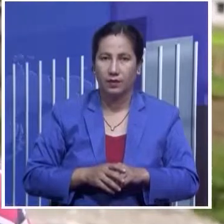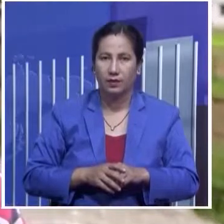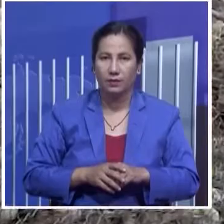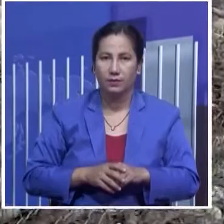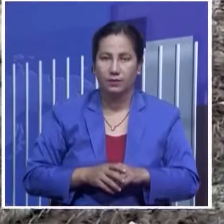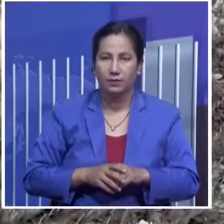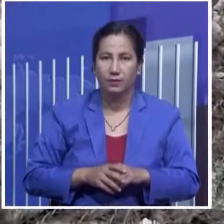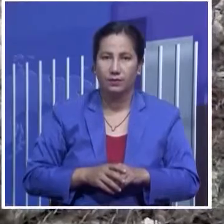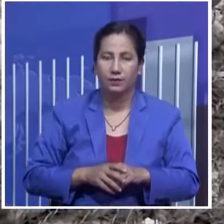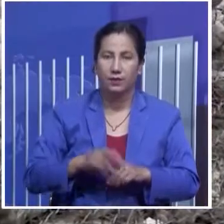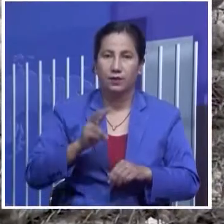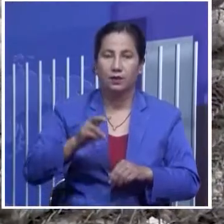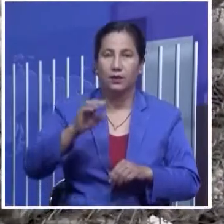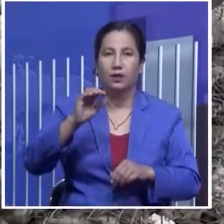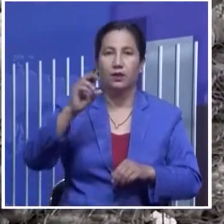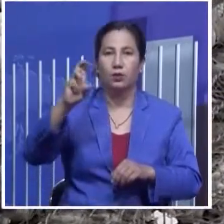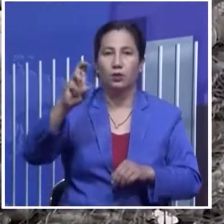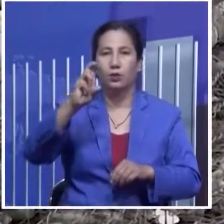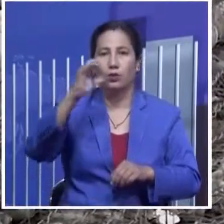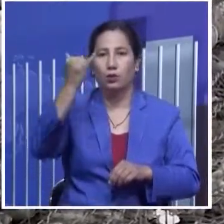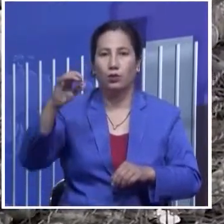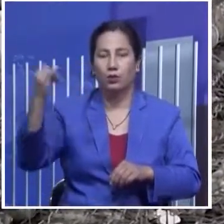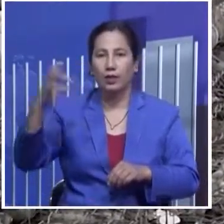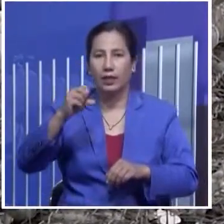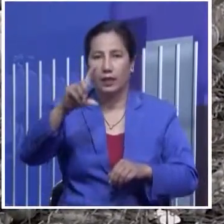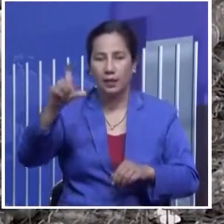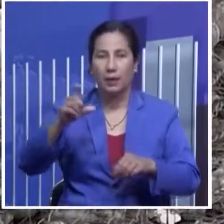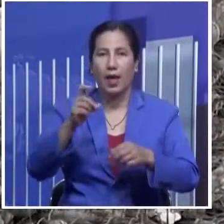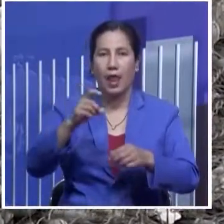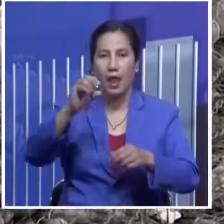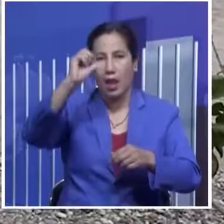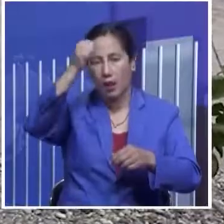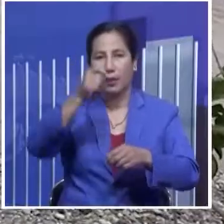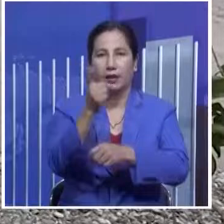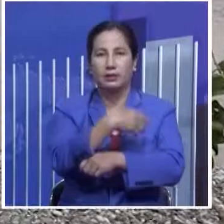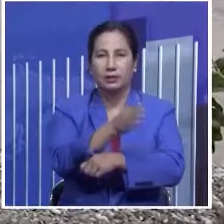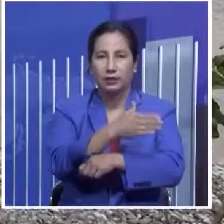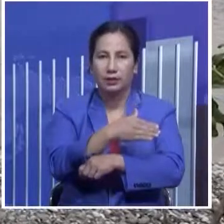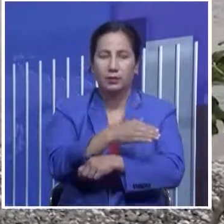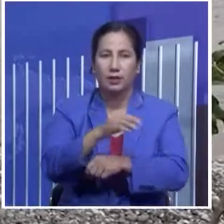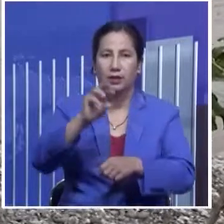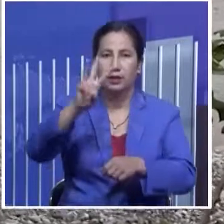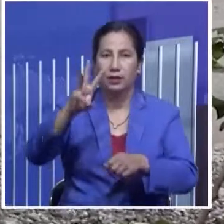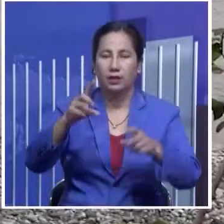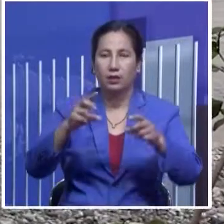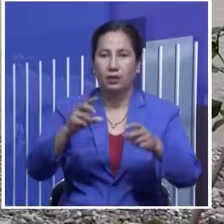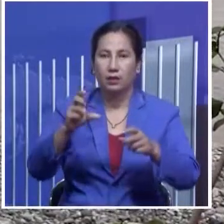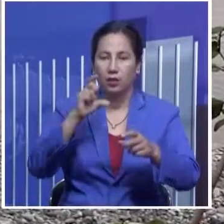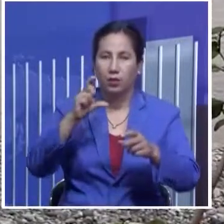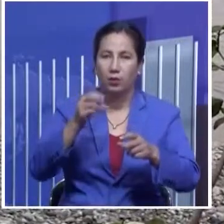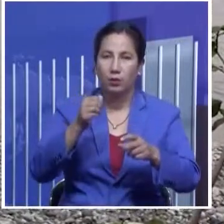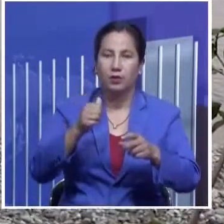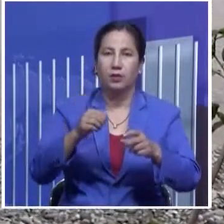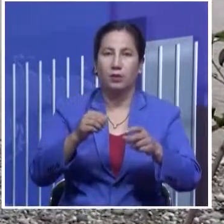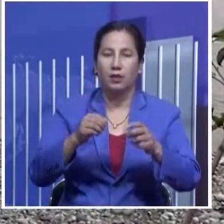चल्छ। फेरि उसो त दोधारा चाँदनी एक स्थित नेपाल भारत सीमा स्तम्भ नजिक 0.3 करोडको लागतमा तटबन्ध निर्माणको